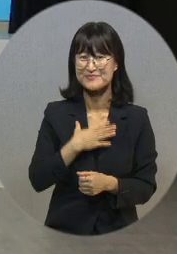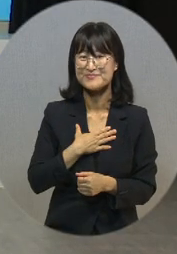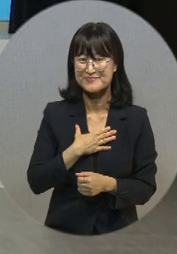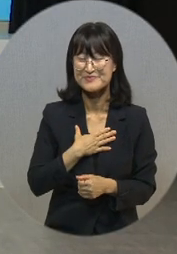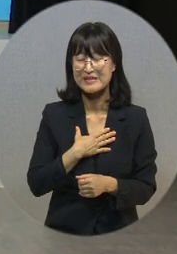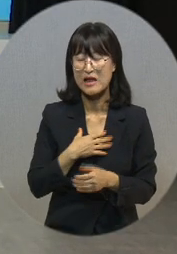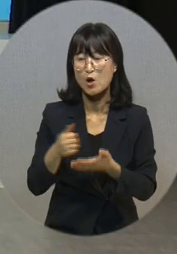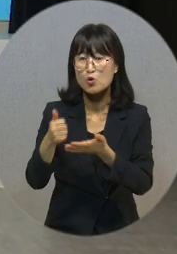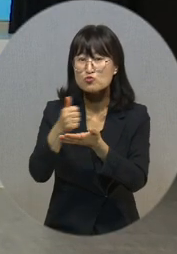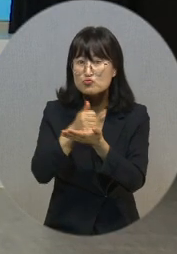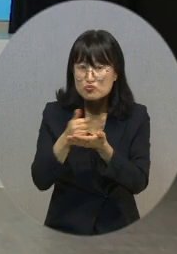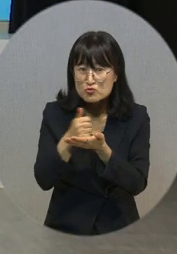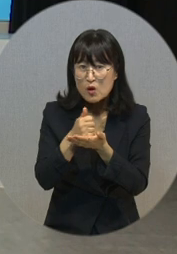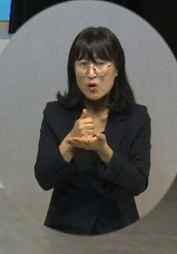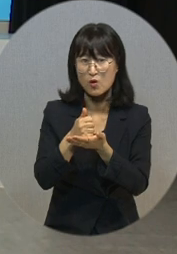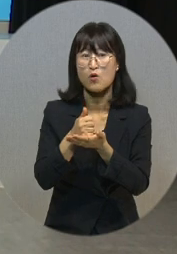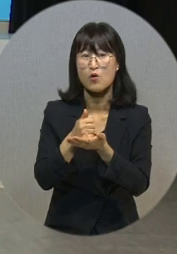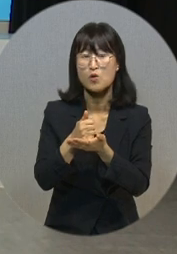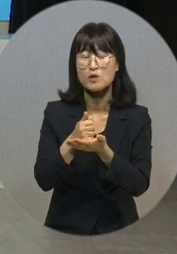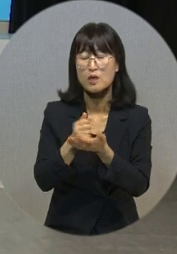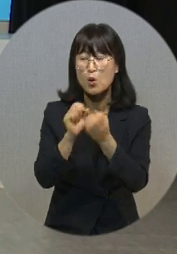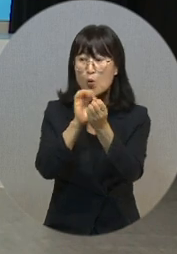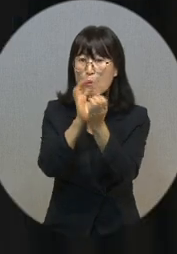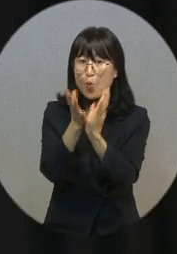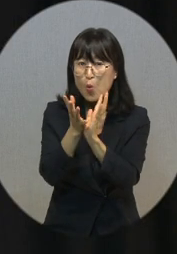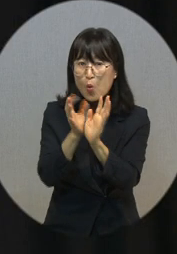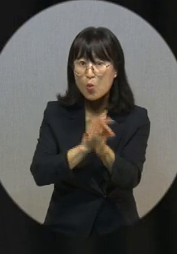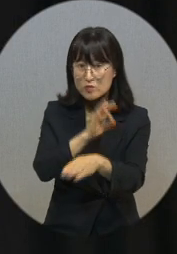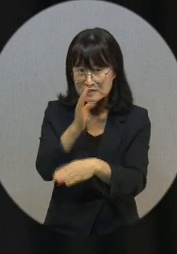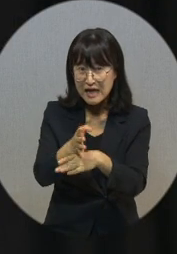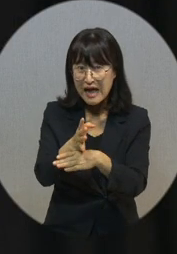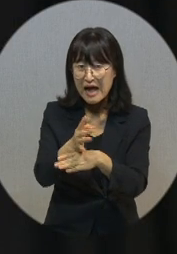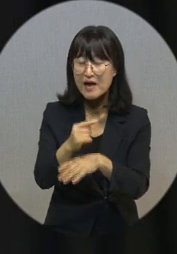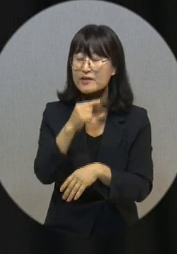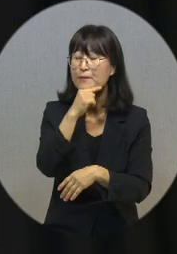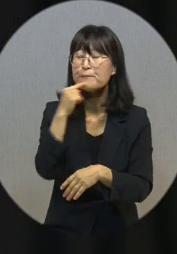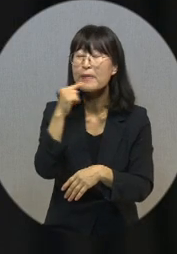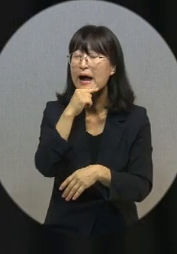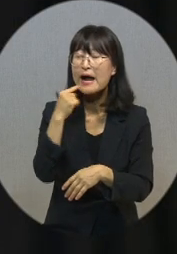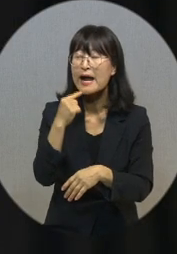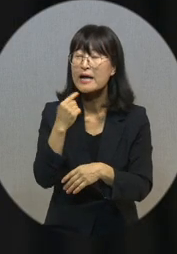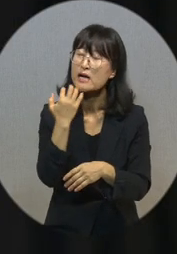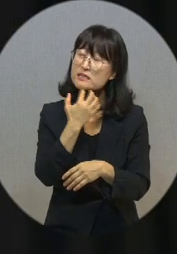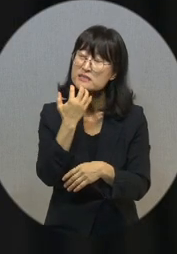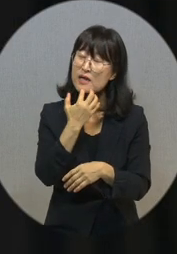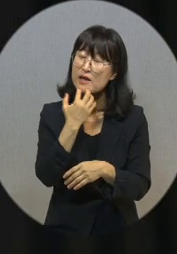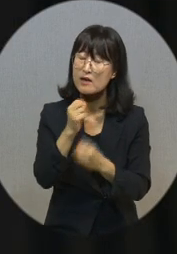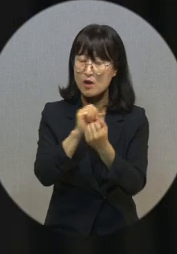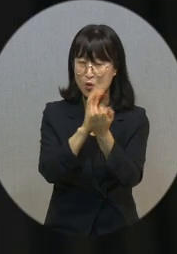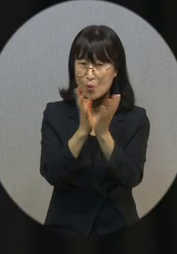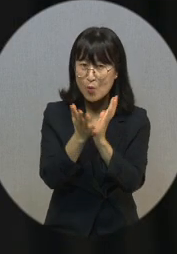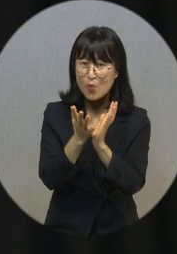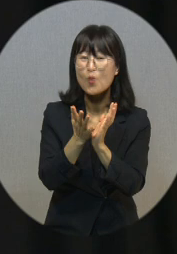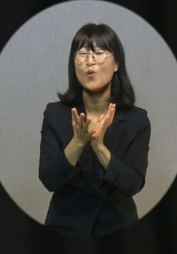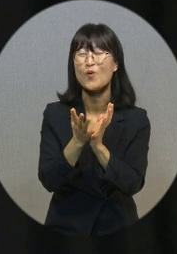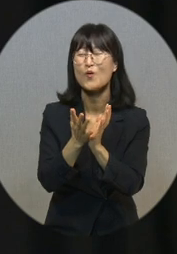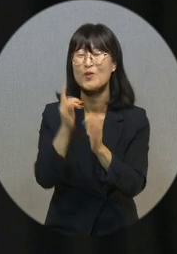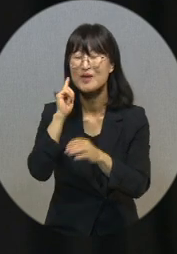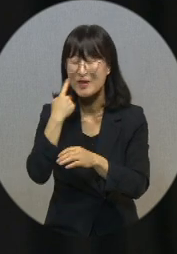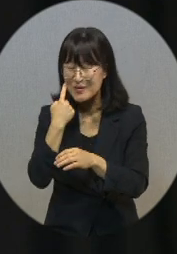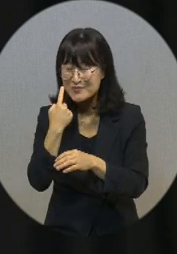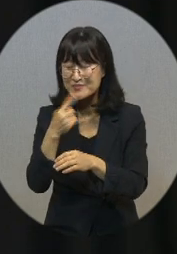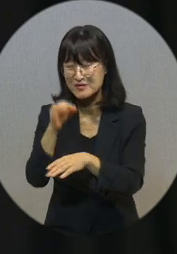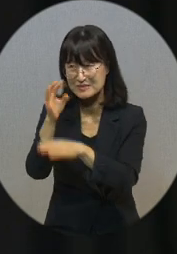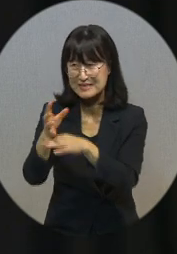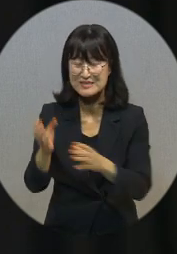이렇게 우연히 화원에서 꽃을 샀는데 네. 빨간 꽃이 너무 예뻐서 사서 그것을 제 의원실에도 두고